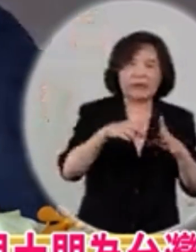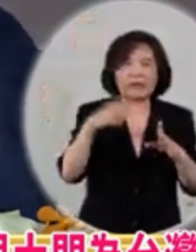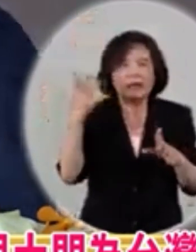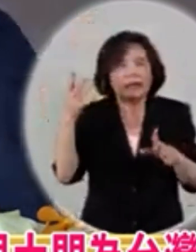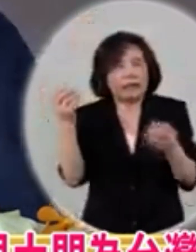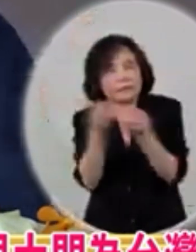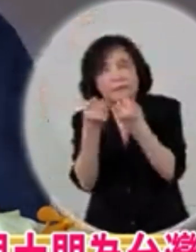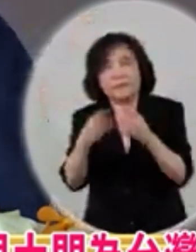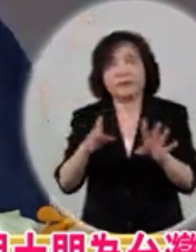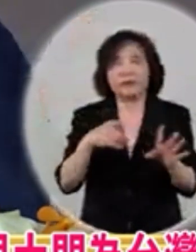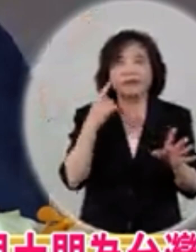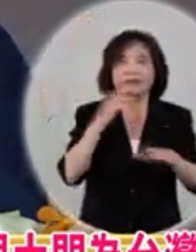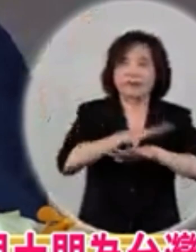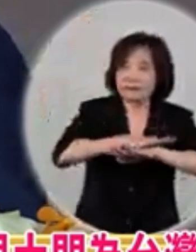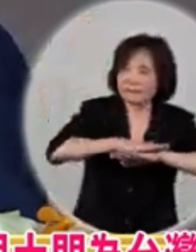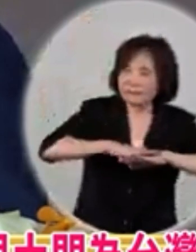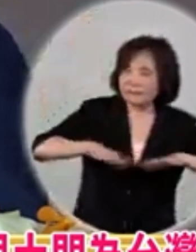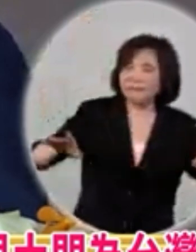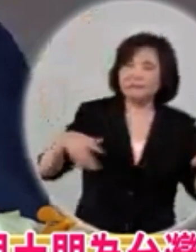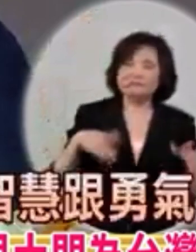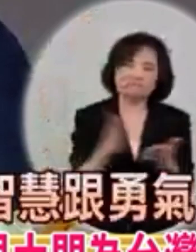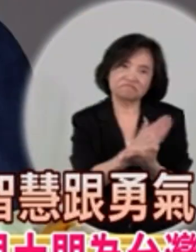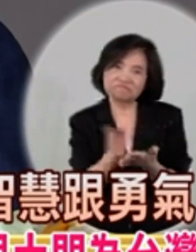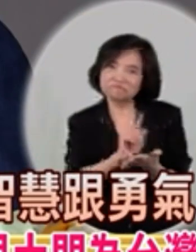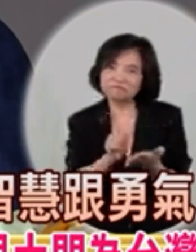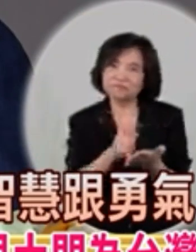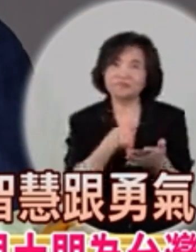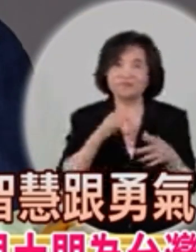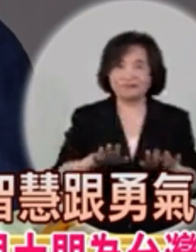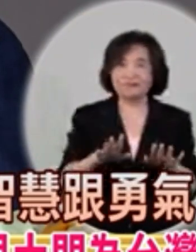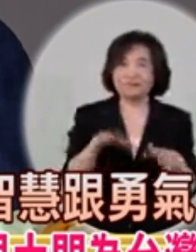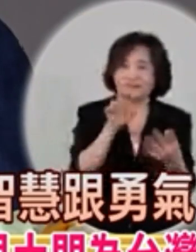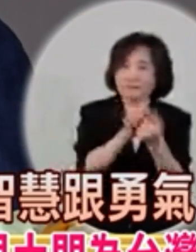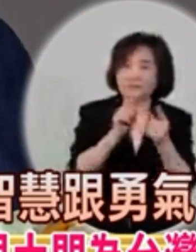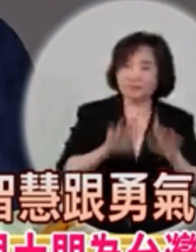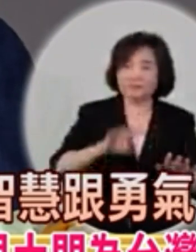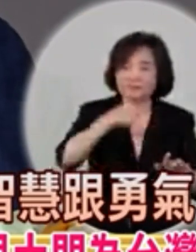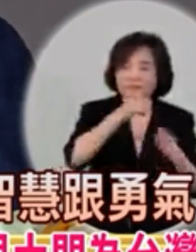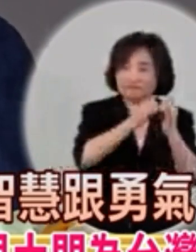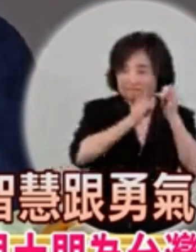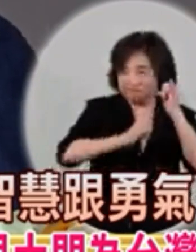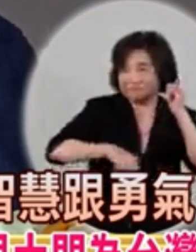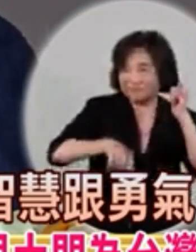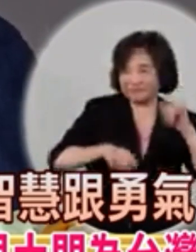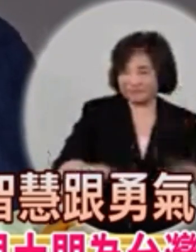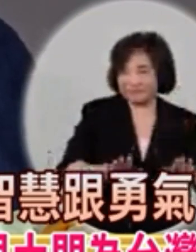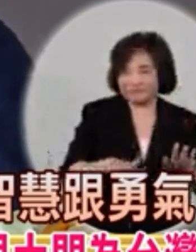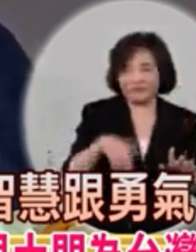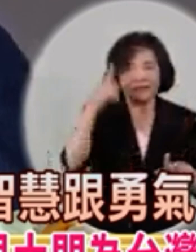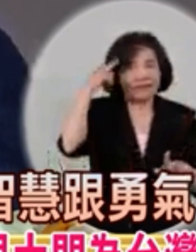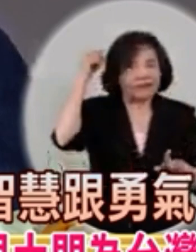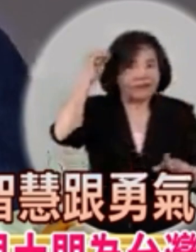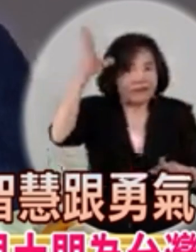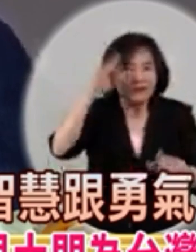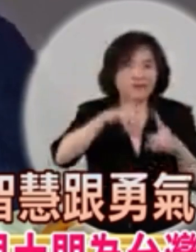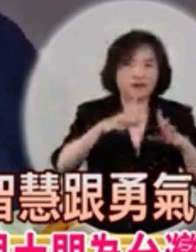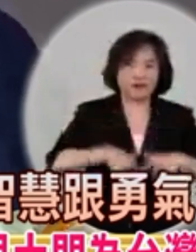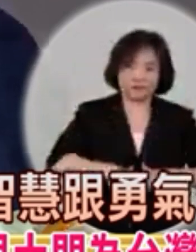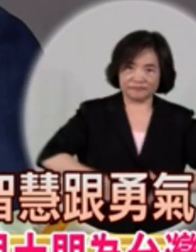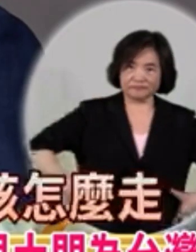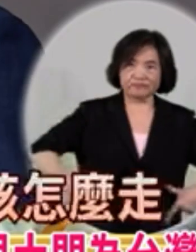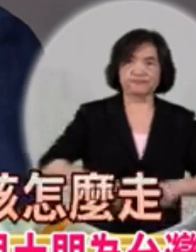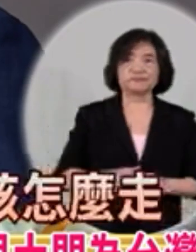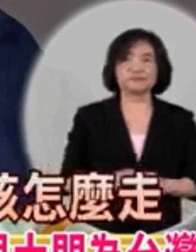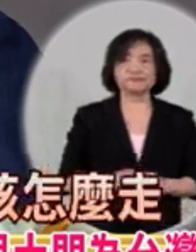平，如何评价，正考验着我们这一代人的智慧和勇气。此